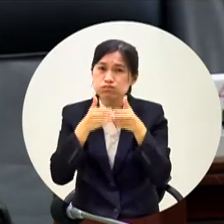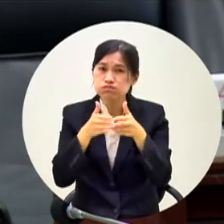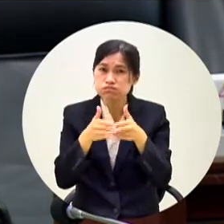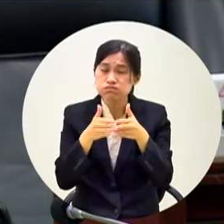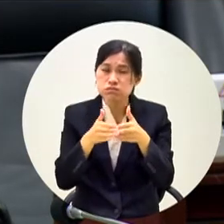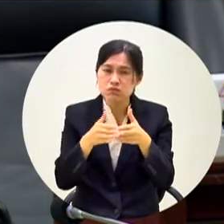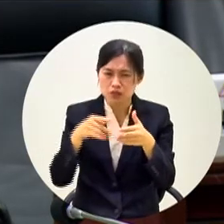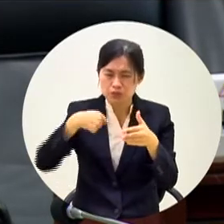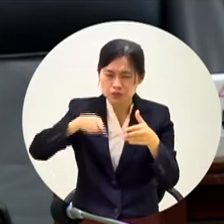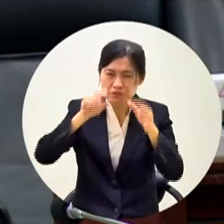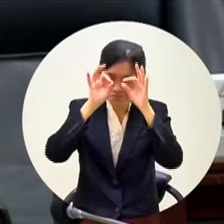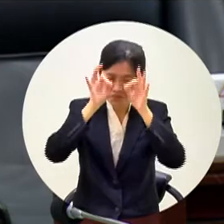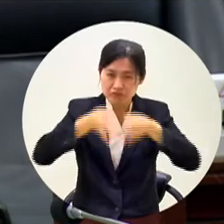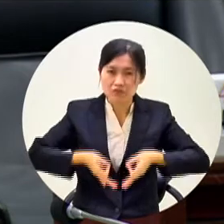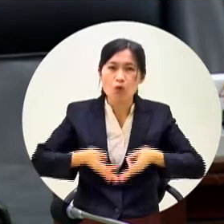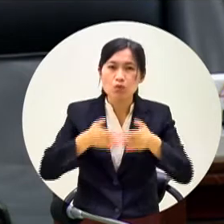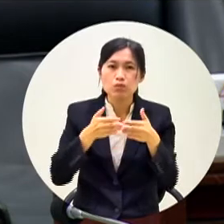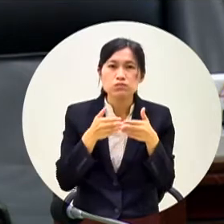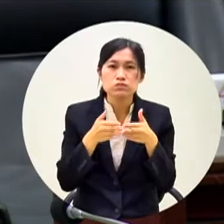好无？